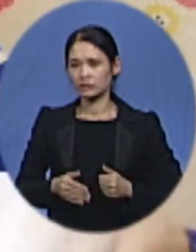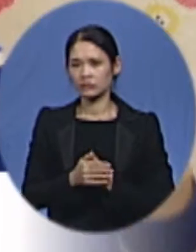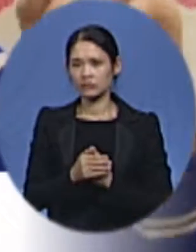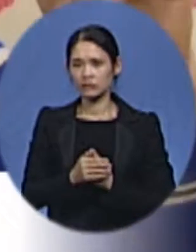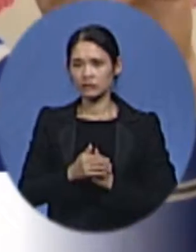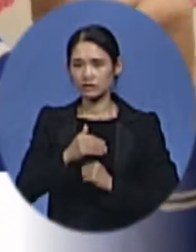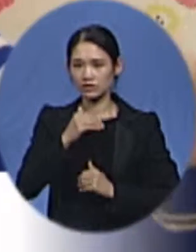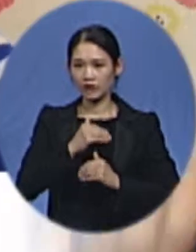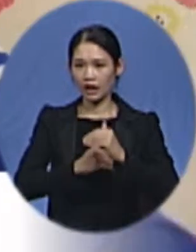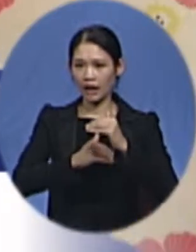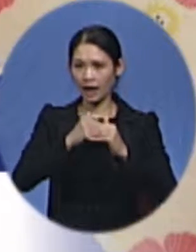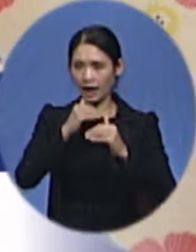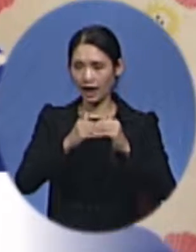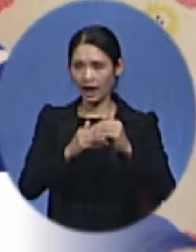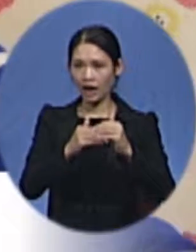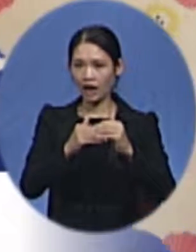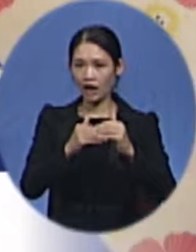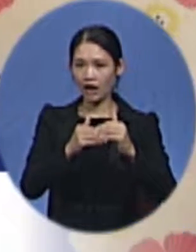계단